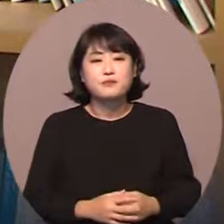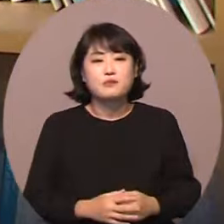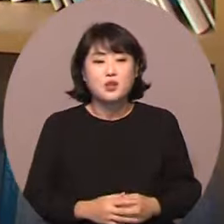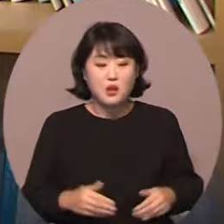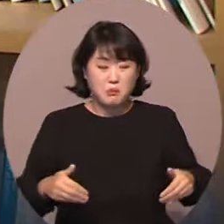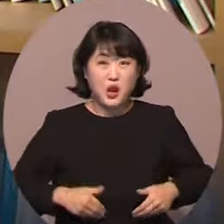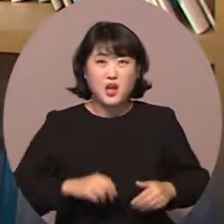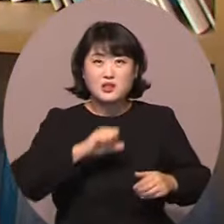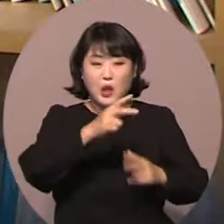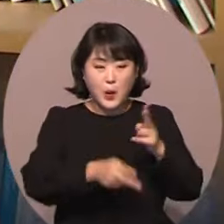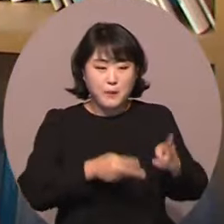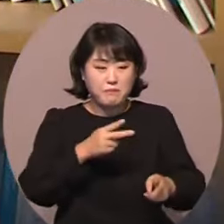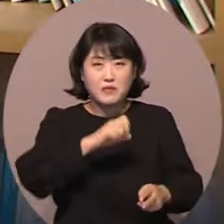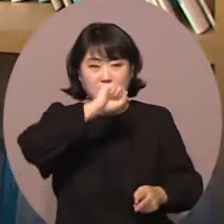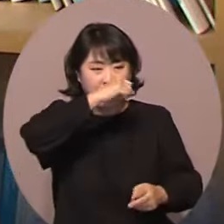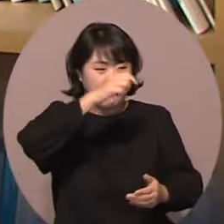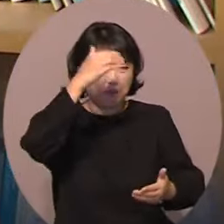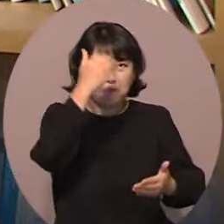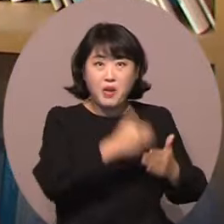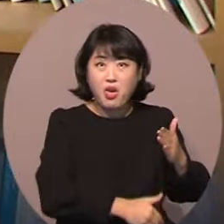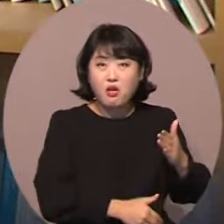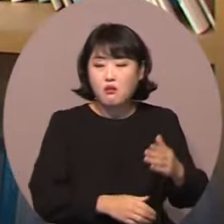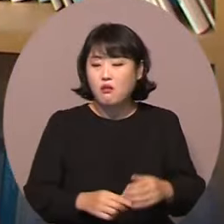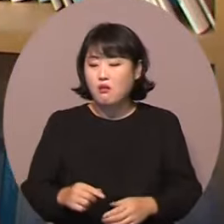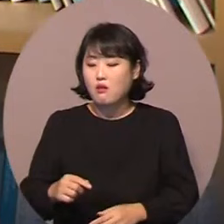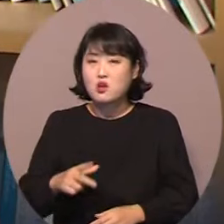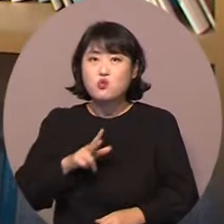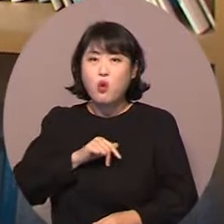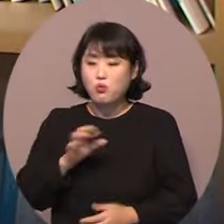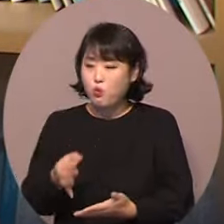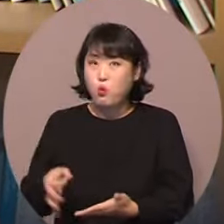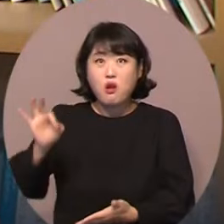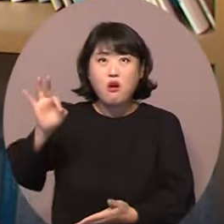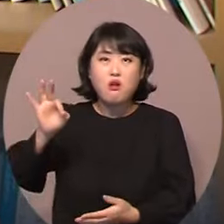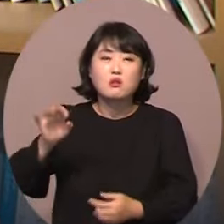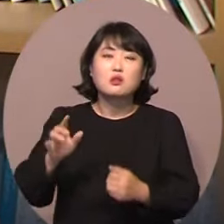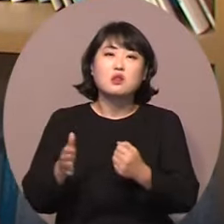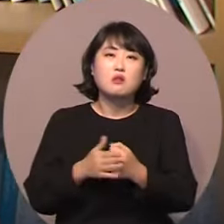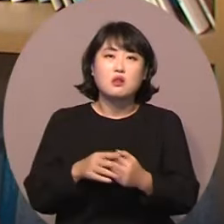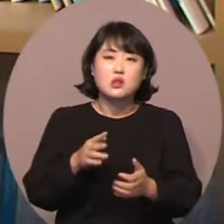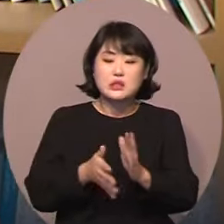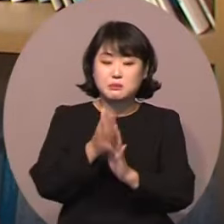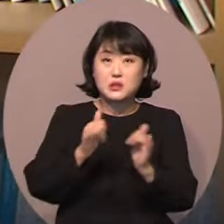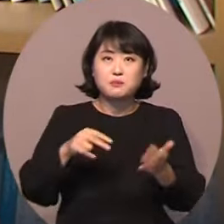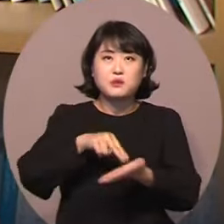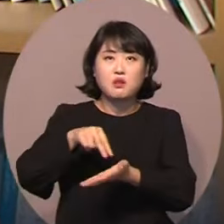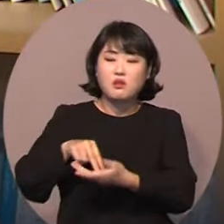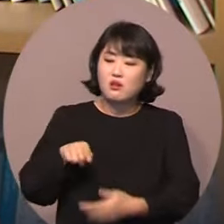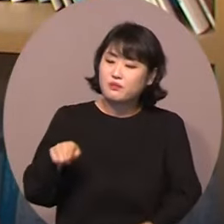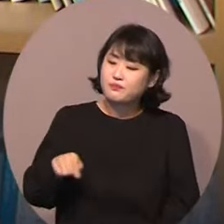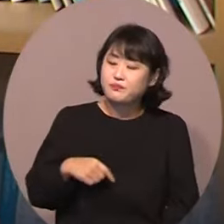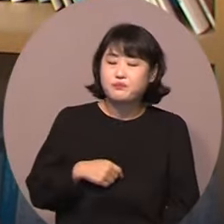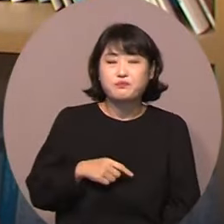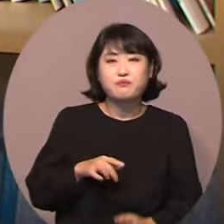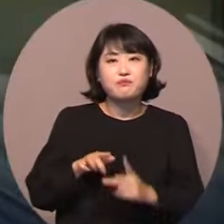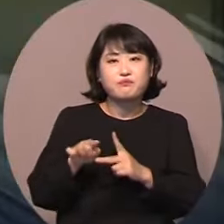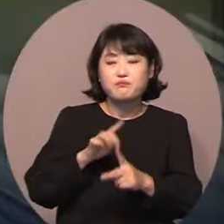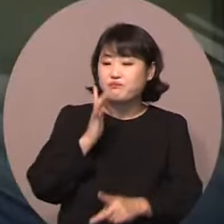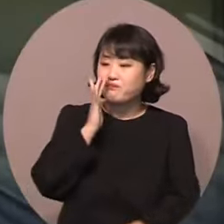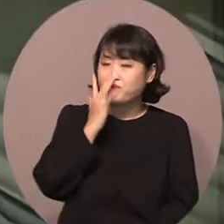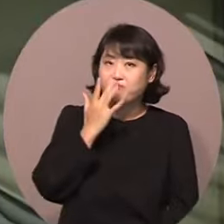삭감하고 의원들의 지금 우정 활동비는 바로 올린다고 하는 것들이 시민분들 입장에서는 납득하기 어려운 일이라고